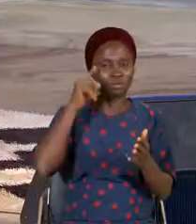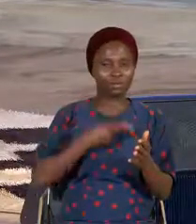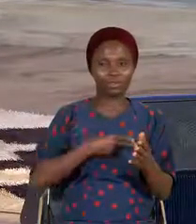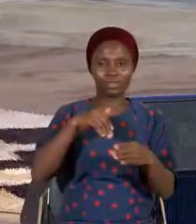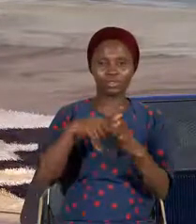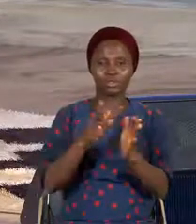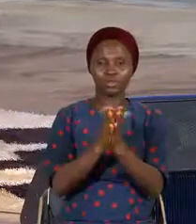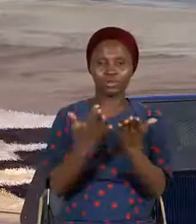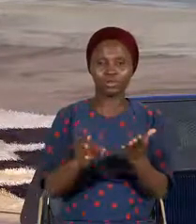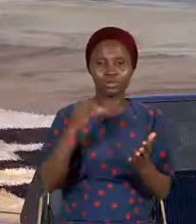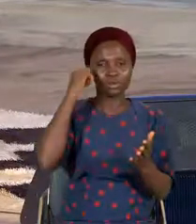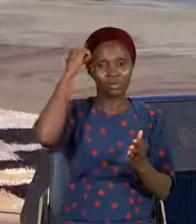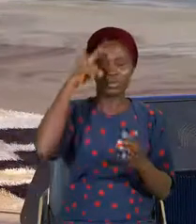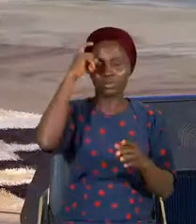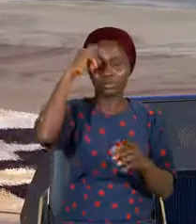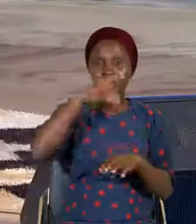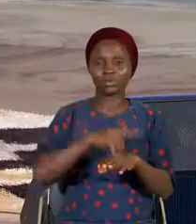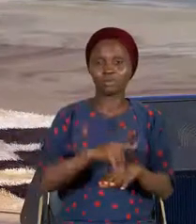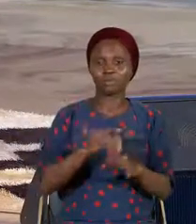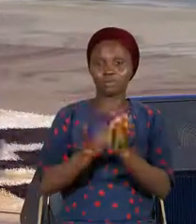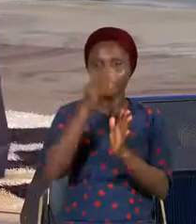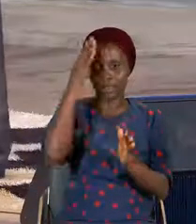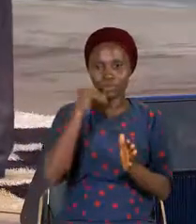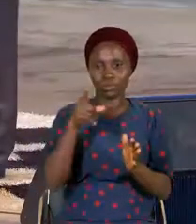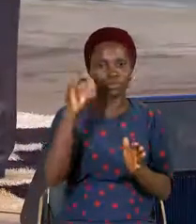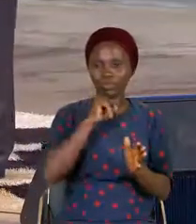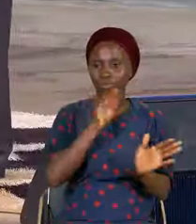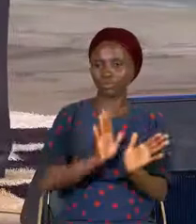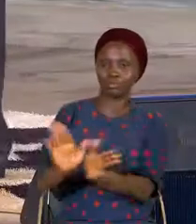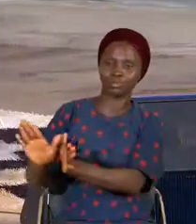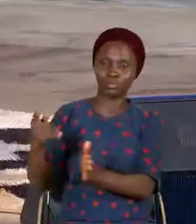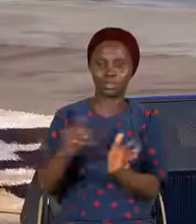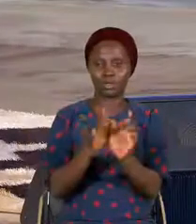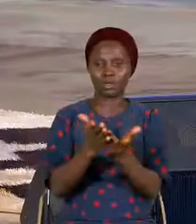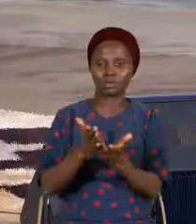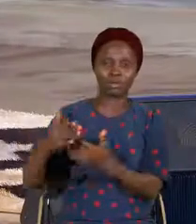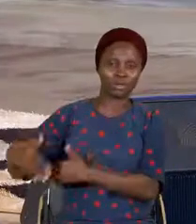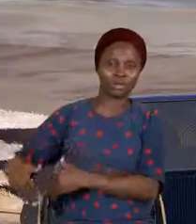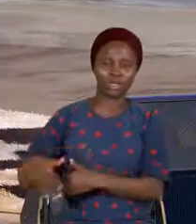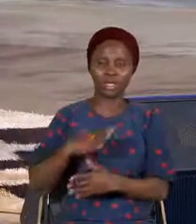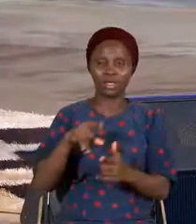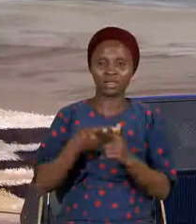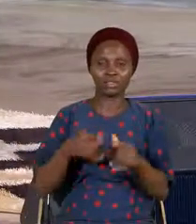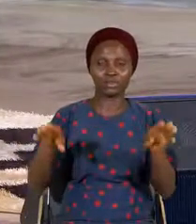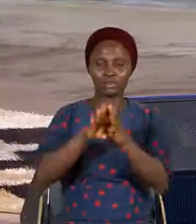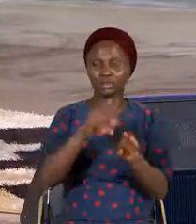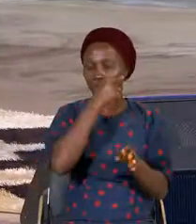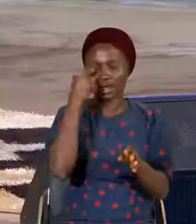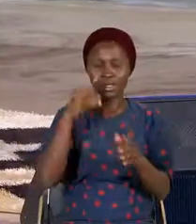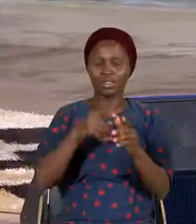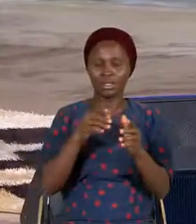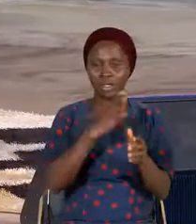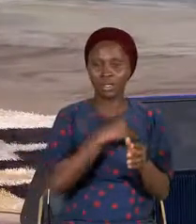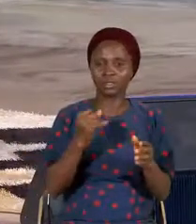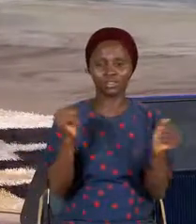de sa sagesse. C'est pourquoi vous n'allez pas jeter la Bible de côté et vous fermez les yeux et vous êtes en train de remuer